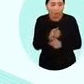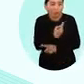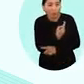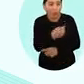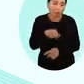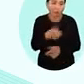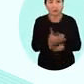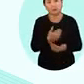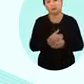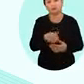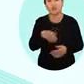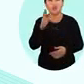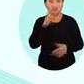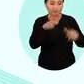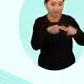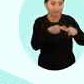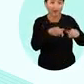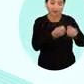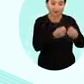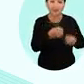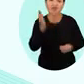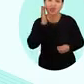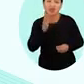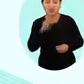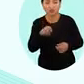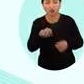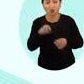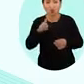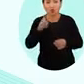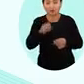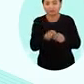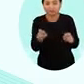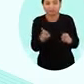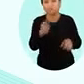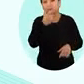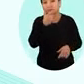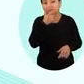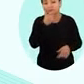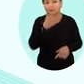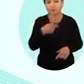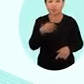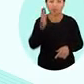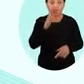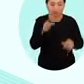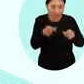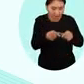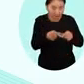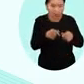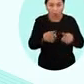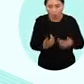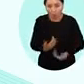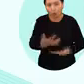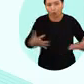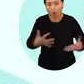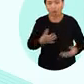байрлалтай, эхийн үтрээ гэмтэлтэй, эхийн сээр нуруу мурилттай, их хөлөө салгах чадваргүй, эхийн үтрээ бага хүүхэд